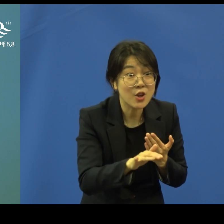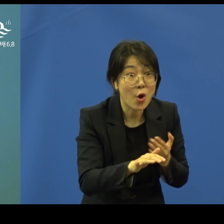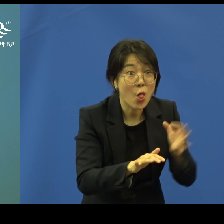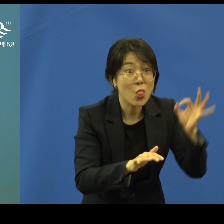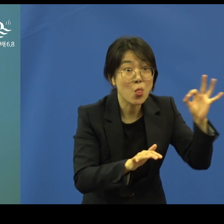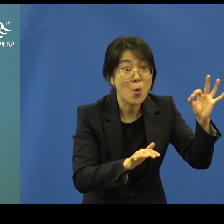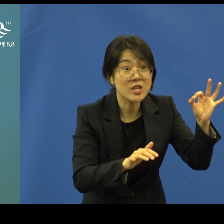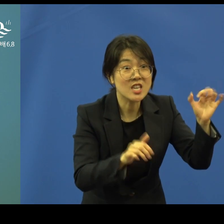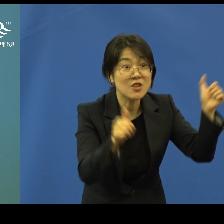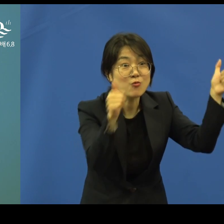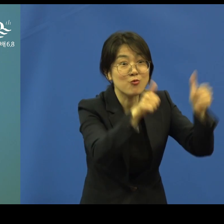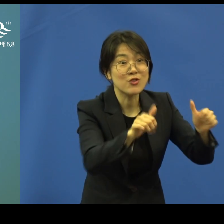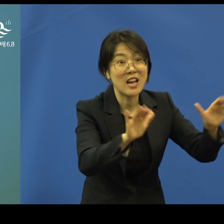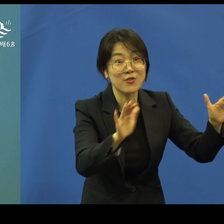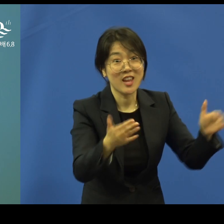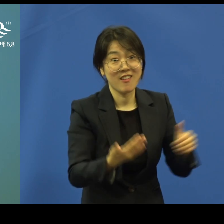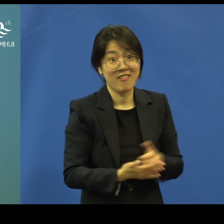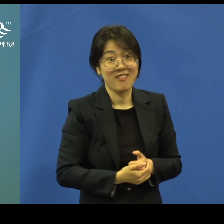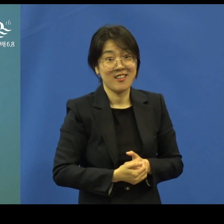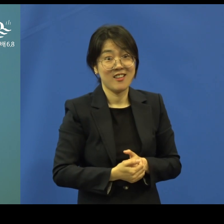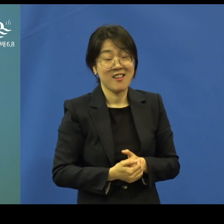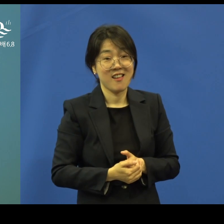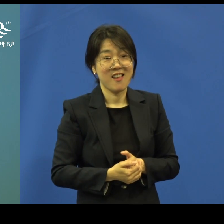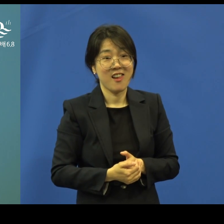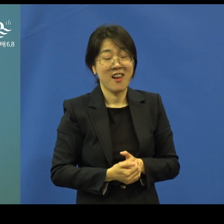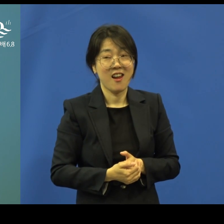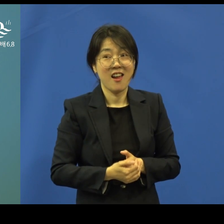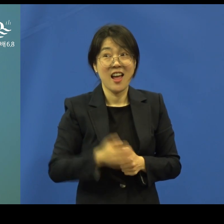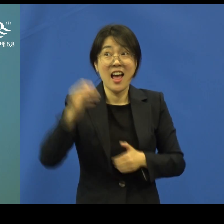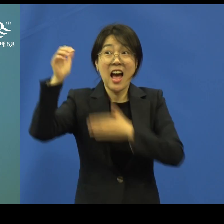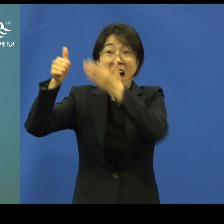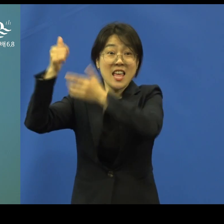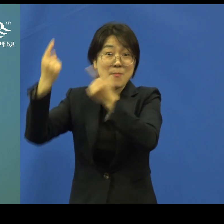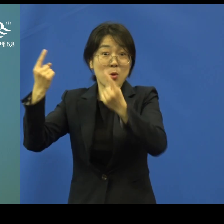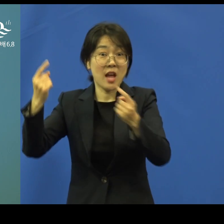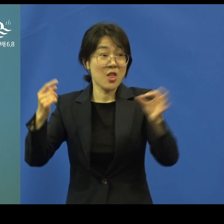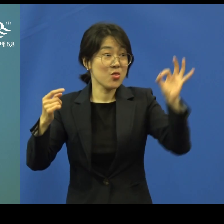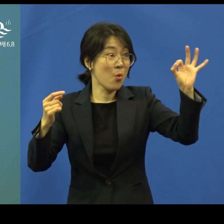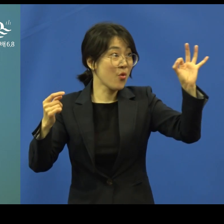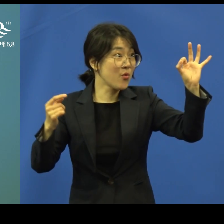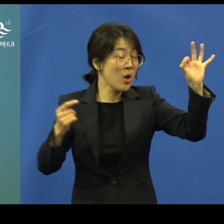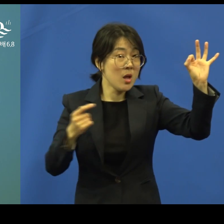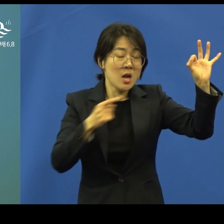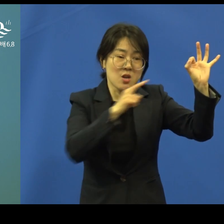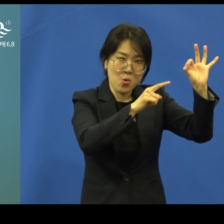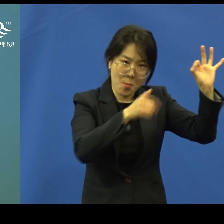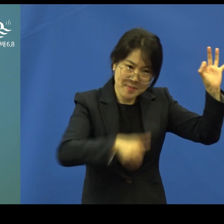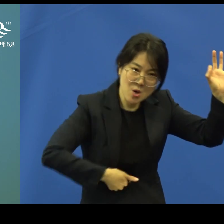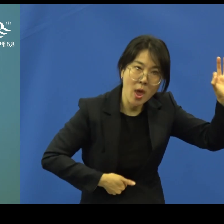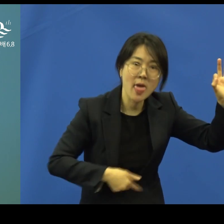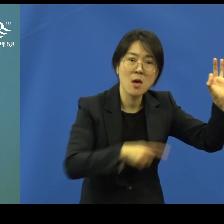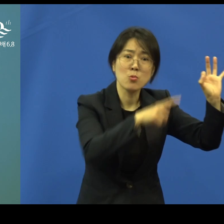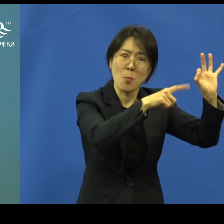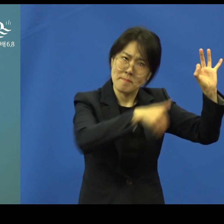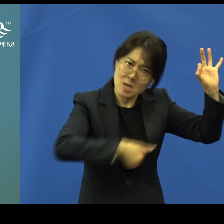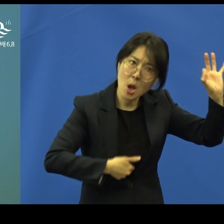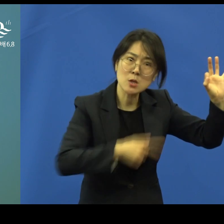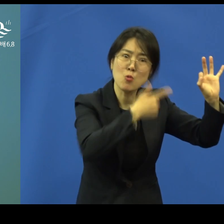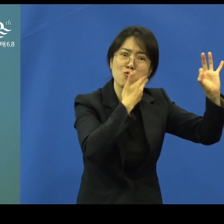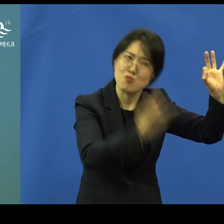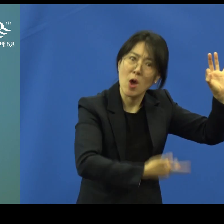그러면 괴물이 뭐예요? 사람 막 잡아먹는 거예요. 상대를, 경쟁자를 잡아먹어야 돼요. 그래야 내가 사는